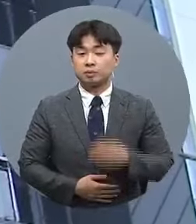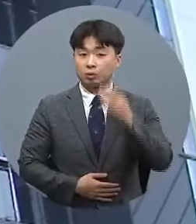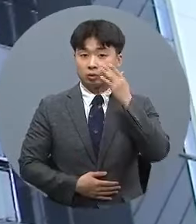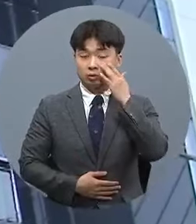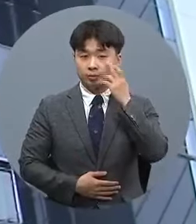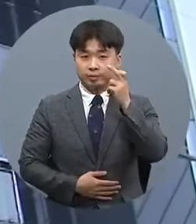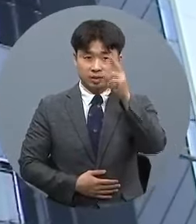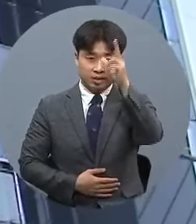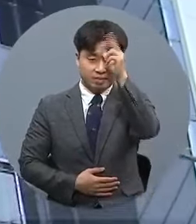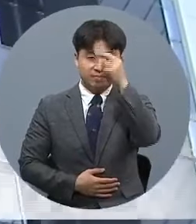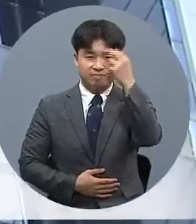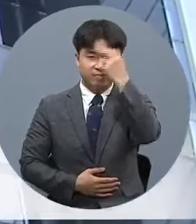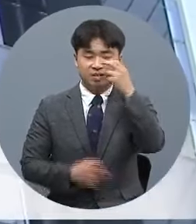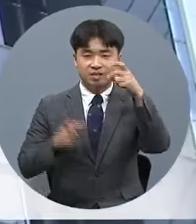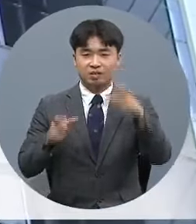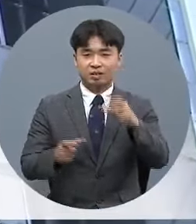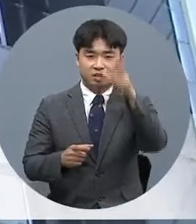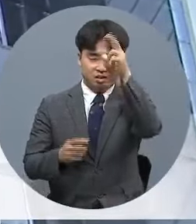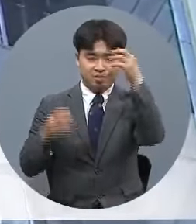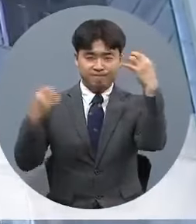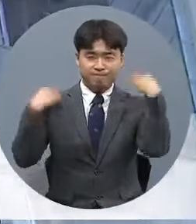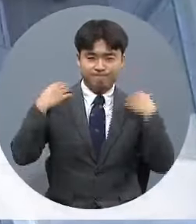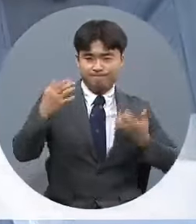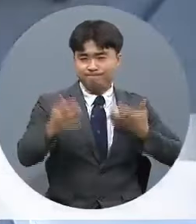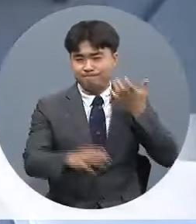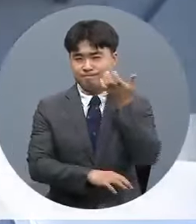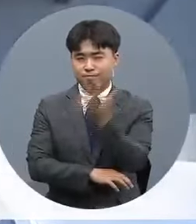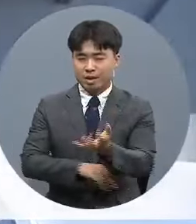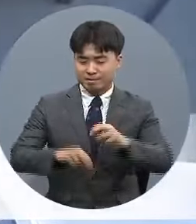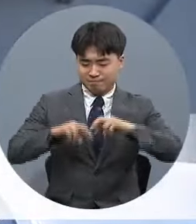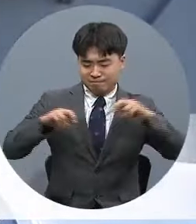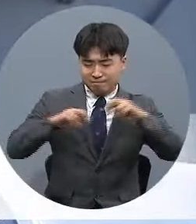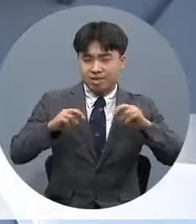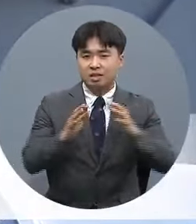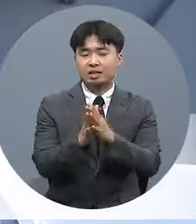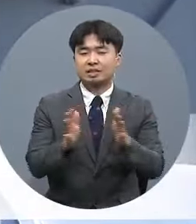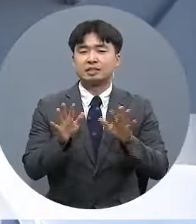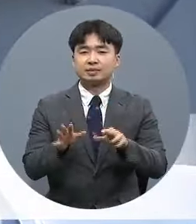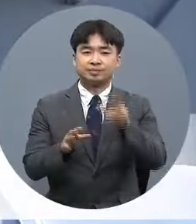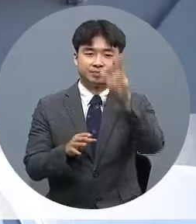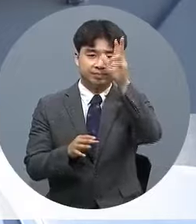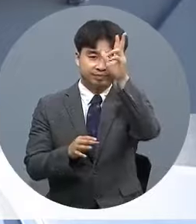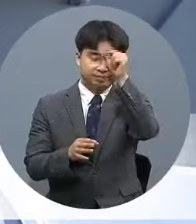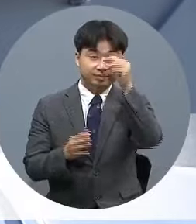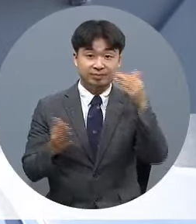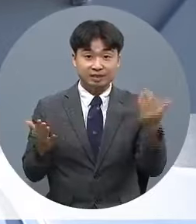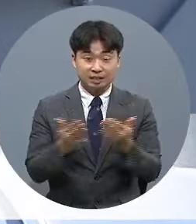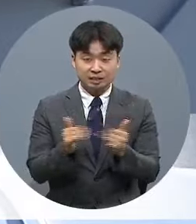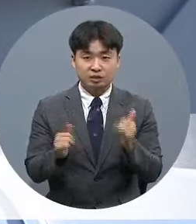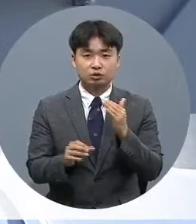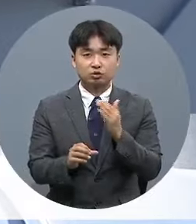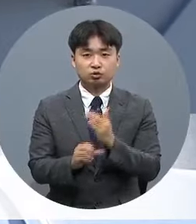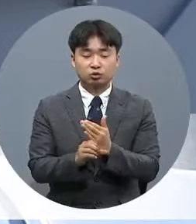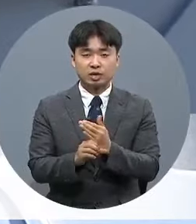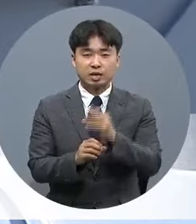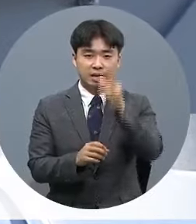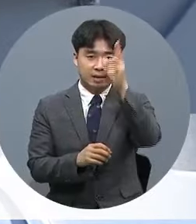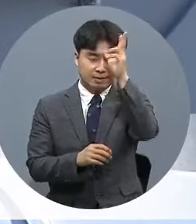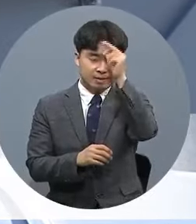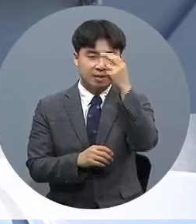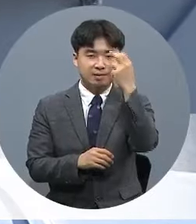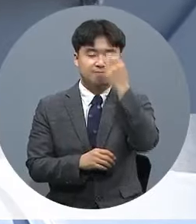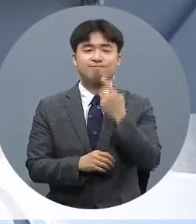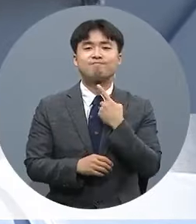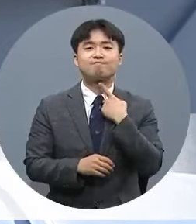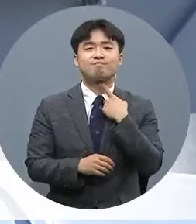울산 지검이 오늘 울산 경찰청을 압수 수색했습니다 현재 경찰이 검찰에 구속된 경찰관 출신 로펌